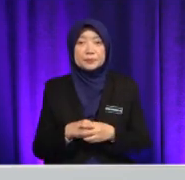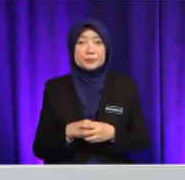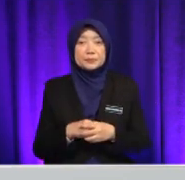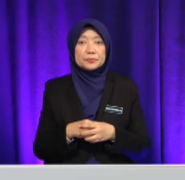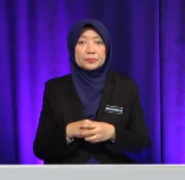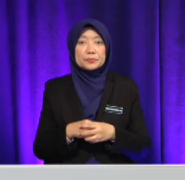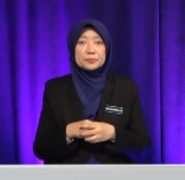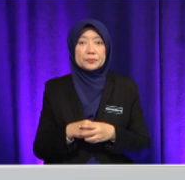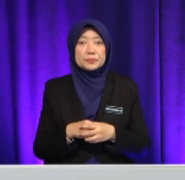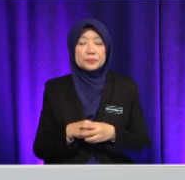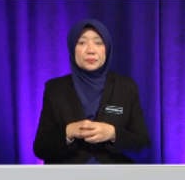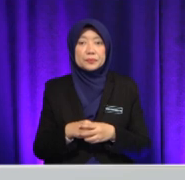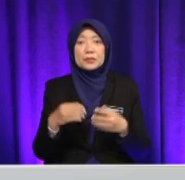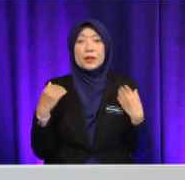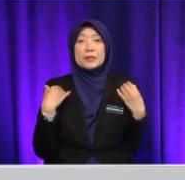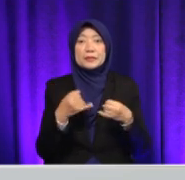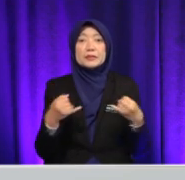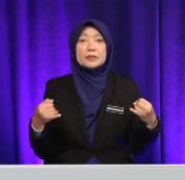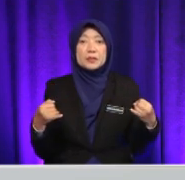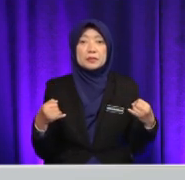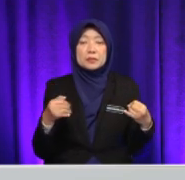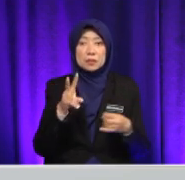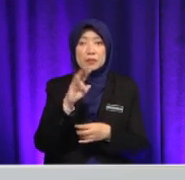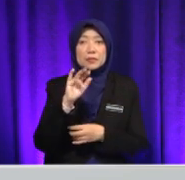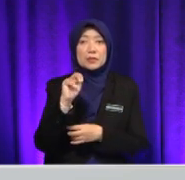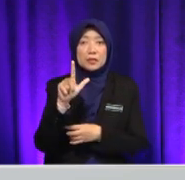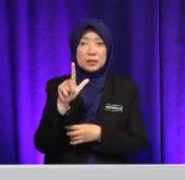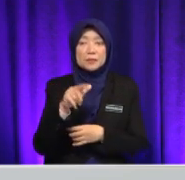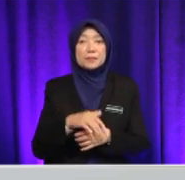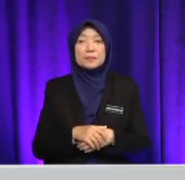kita ada jenis jenis papan pertama